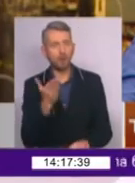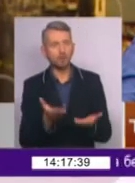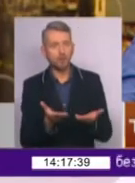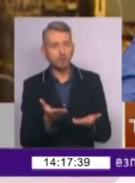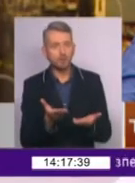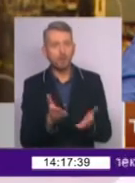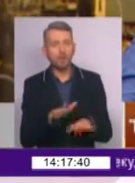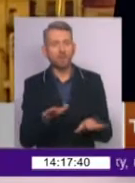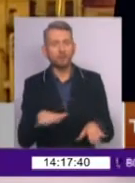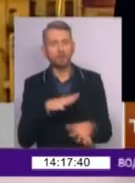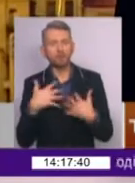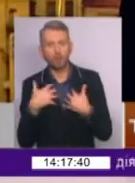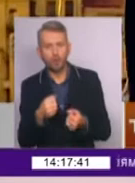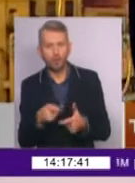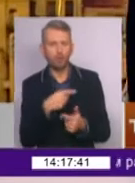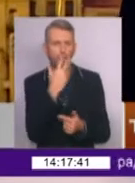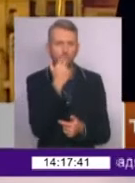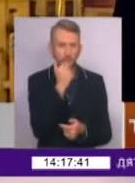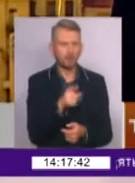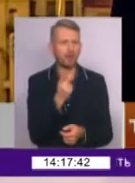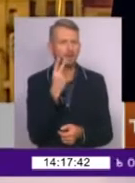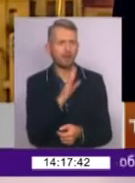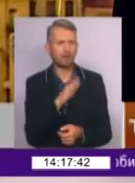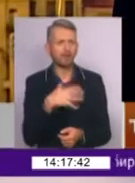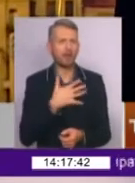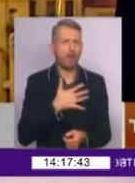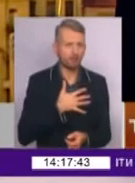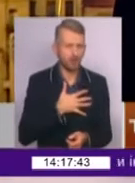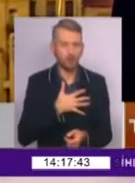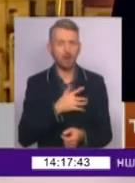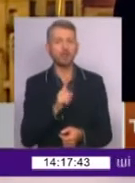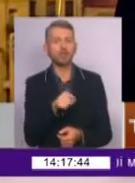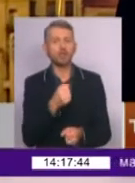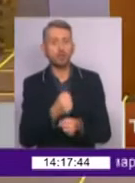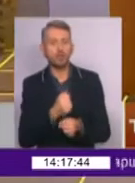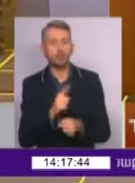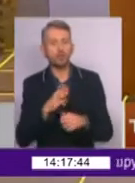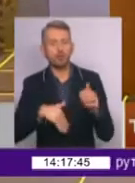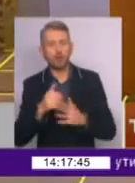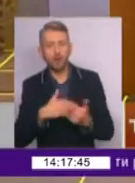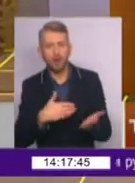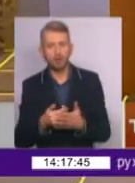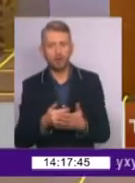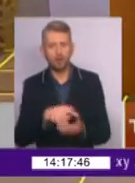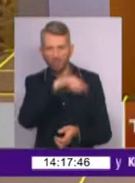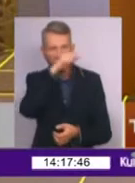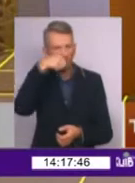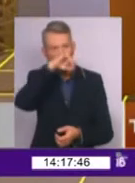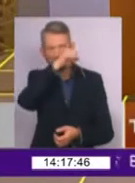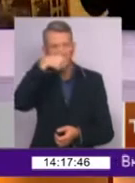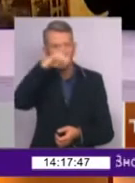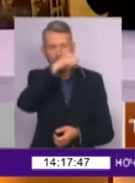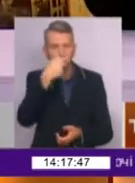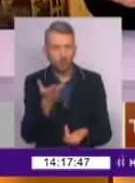здорових привели або сопливих, вони не завжди на неї кашляють, але вони що роблять своїми руками? Витирають свої соплі.